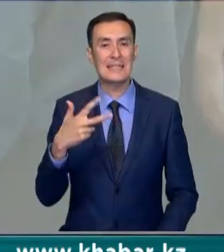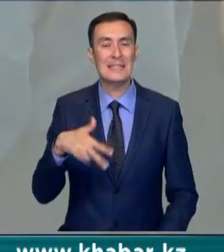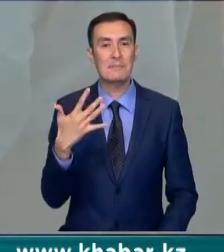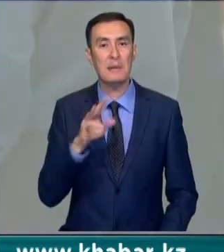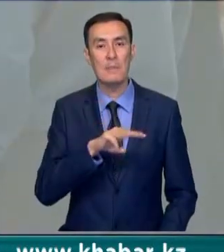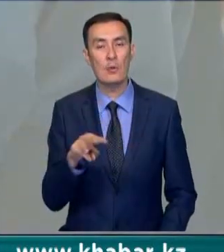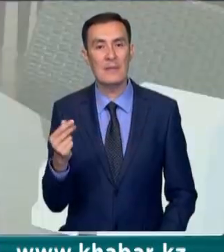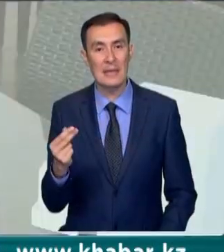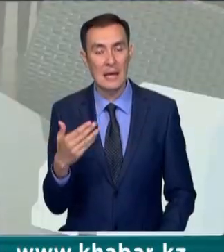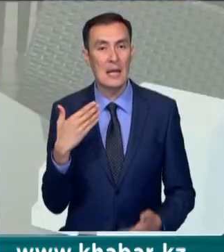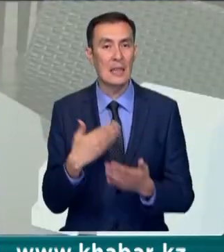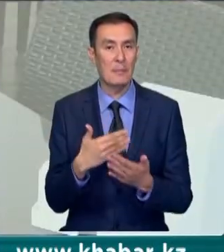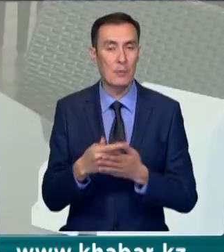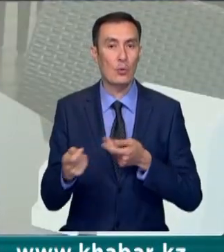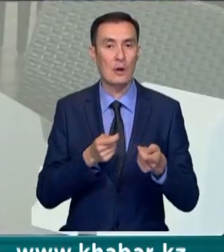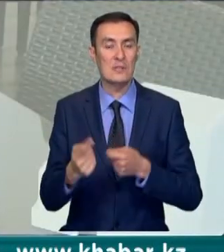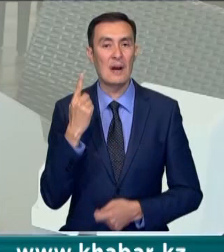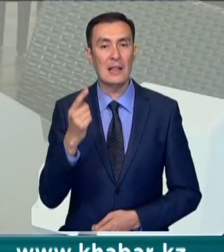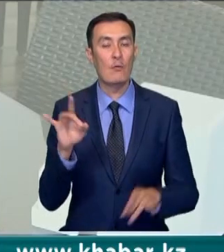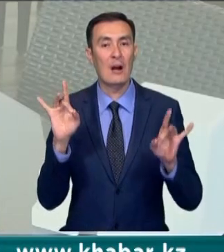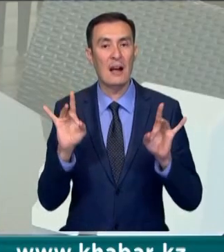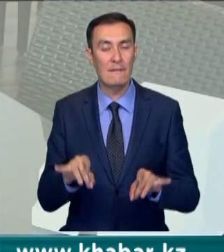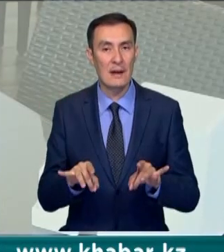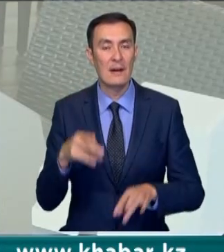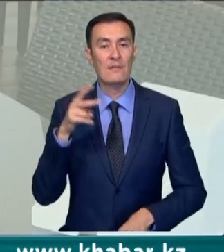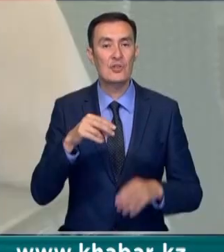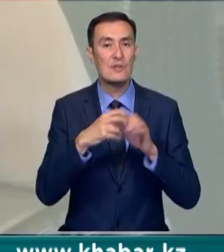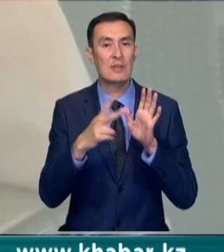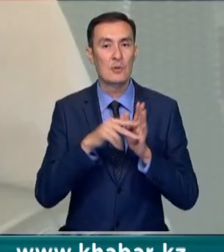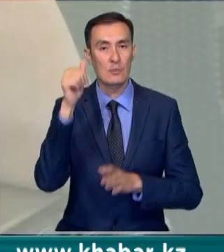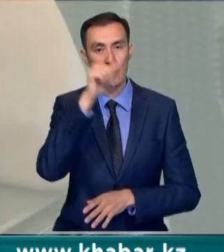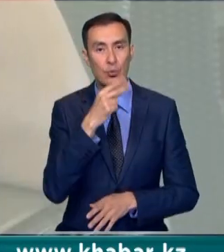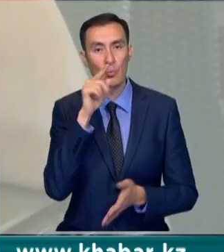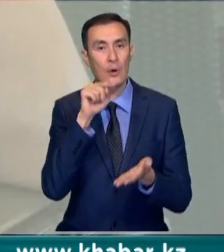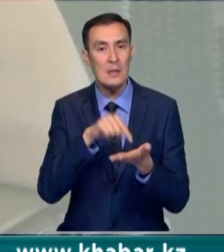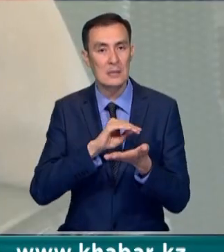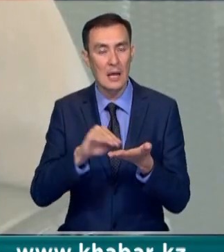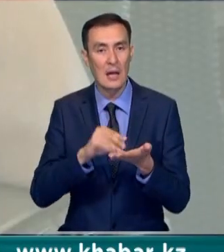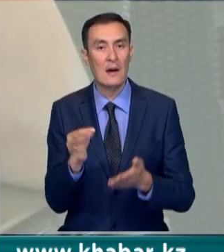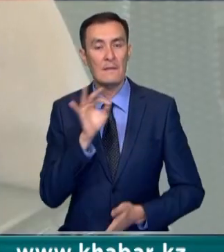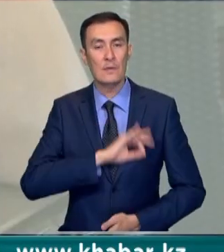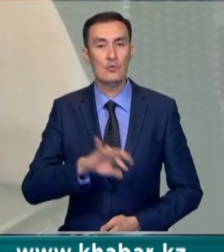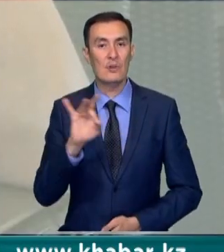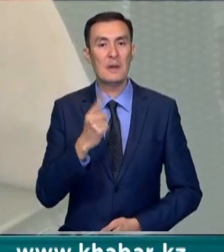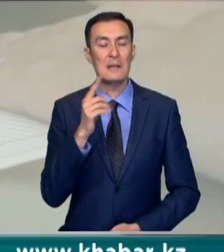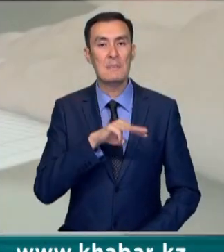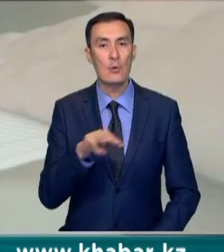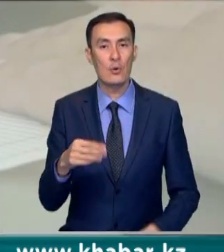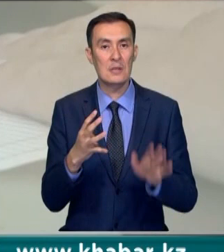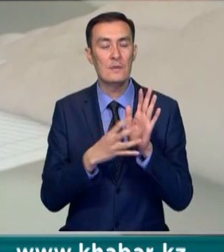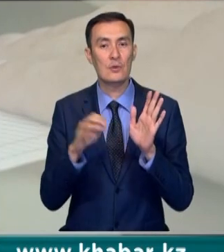335 миллионов. К примеру, руководство одного из кафе в 2018 году указало выручку в размере 1